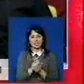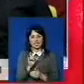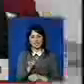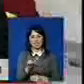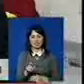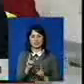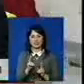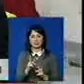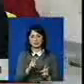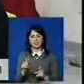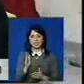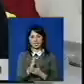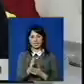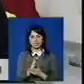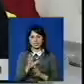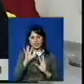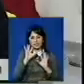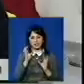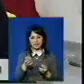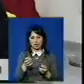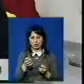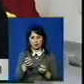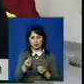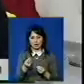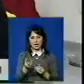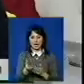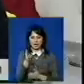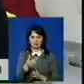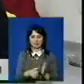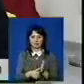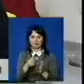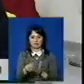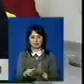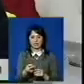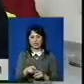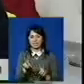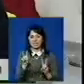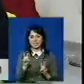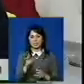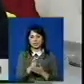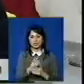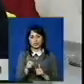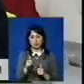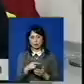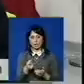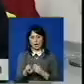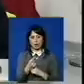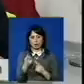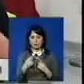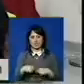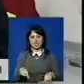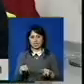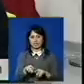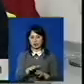ხალხი, რომელიც მზად არის სერიოზული თანხა შესწიროს ჰოსპის. ეს არის ის თემა, რომელიც როგორც აღმოჩნდა